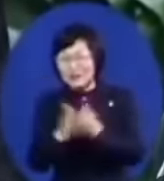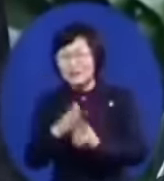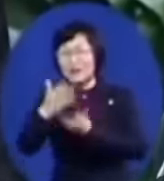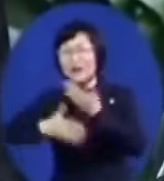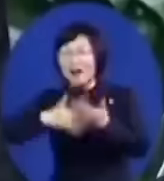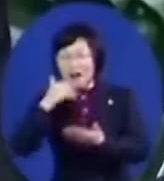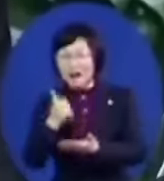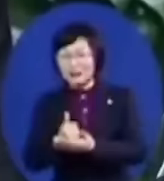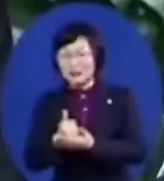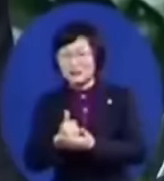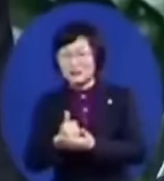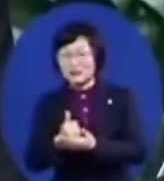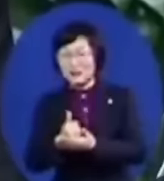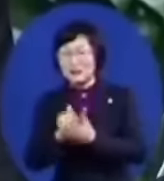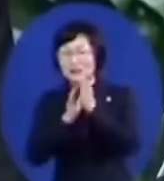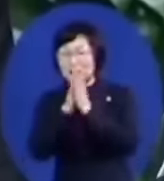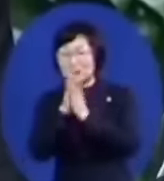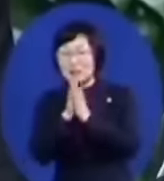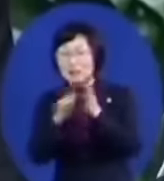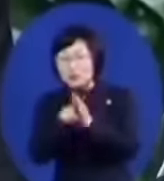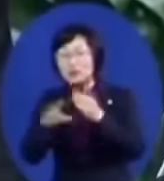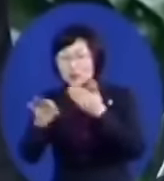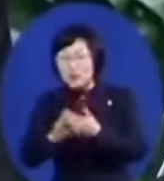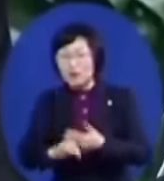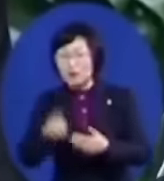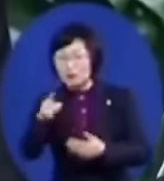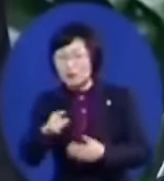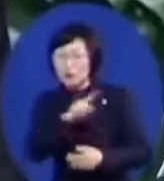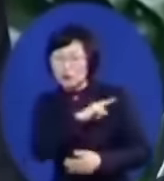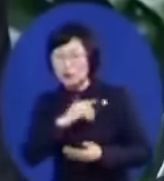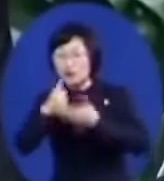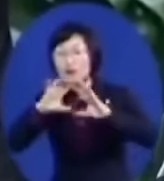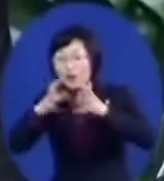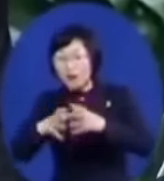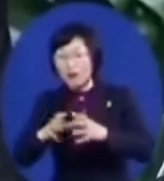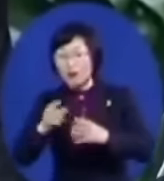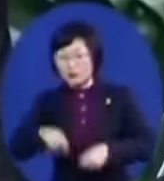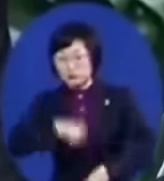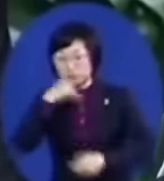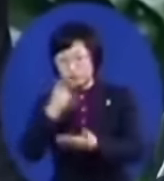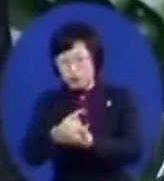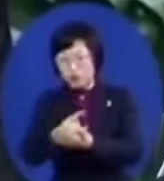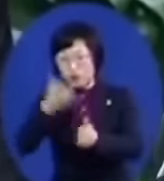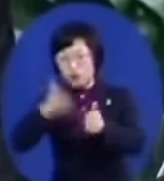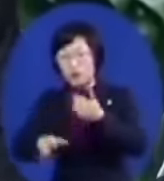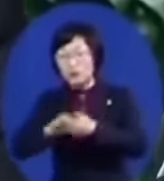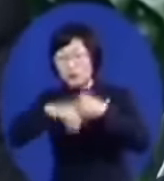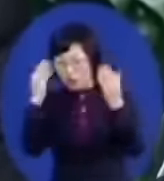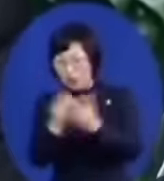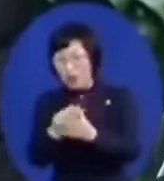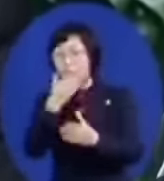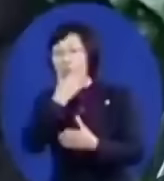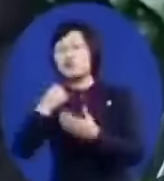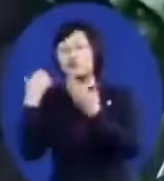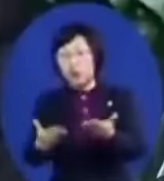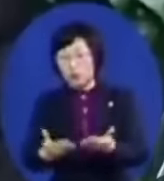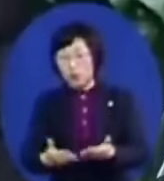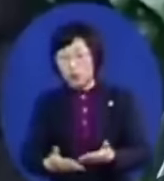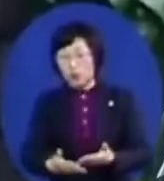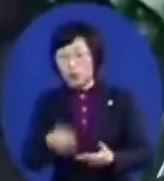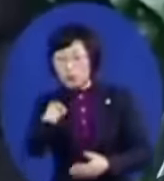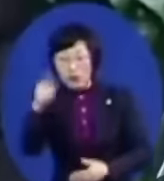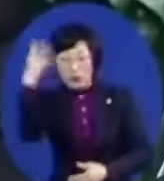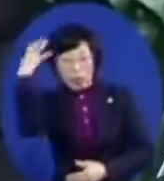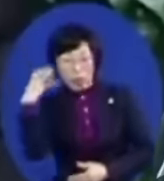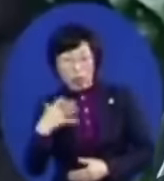하나님을 중심으로 섬겼으면 그 나라와 그 일을 구했으면 모든 것이 더해졌을 겁니다. 저 사람 이발소에 안 와서